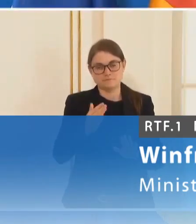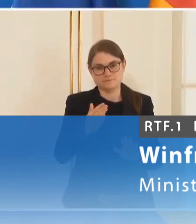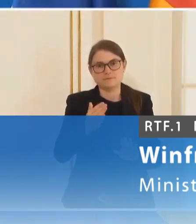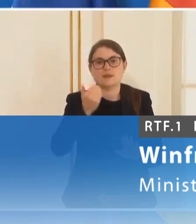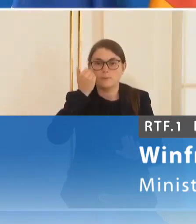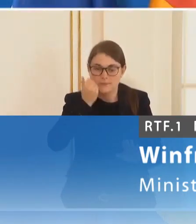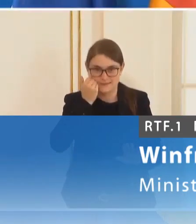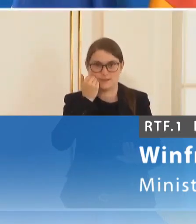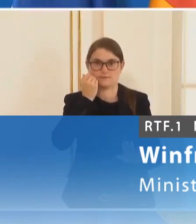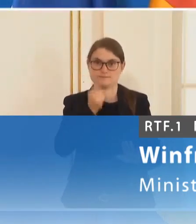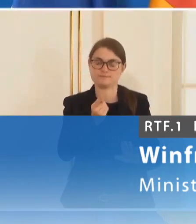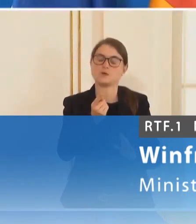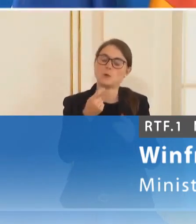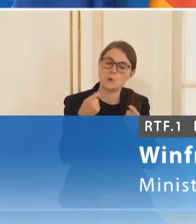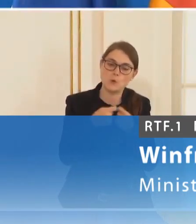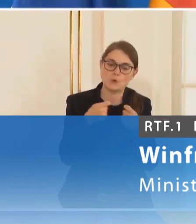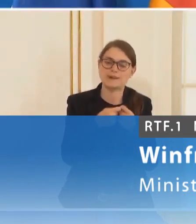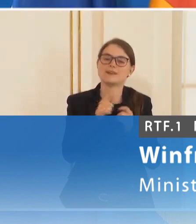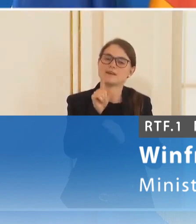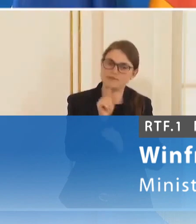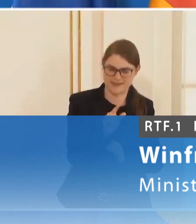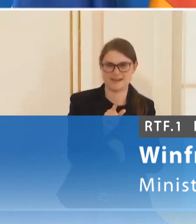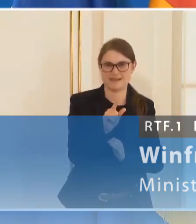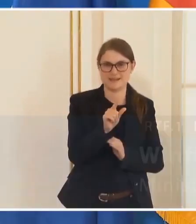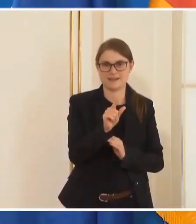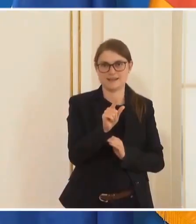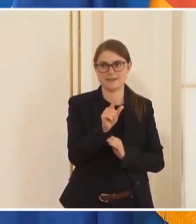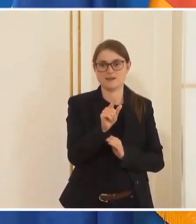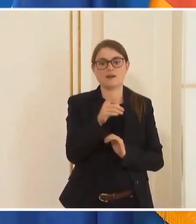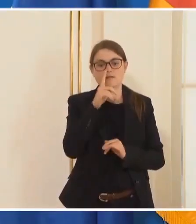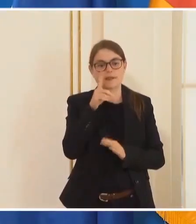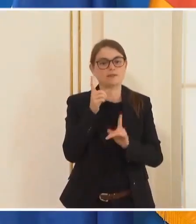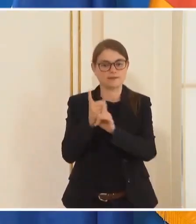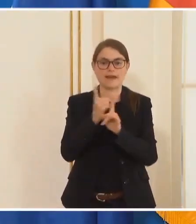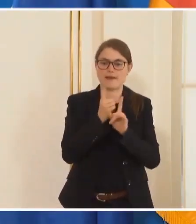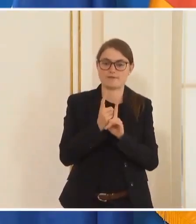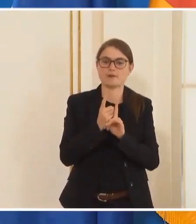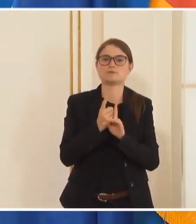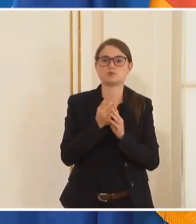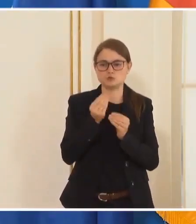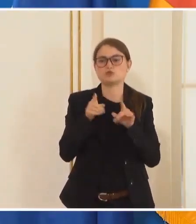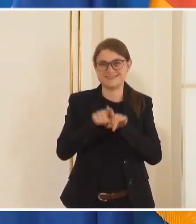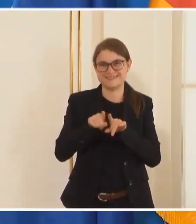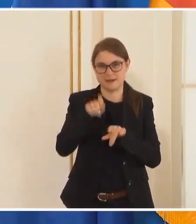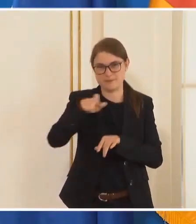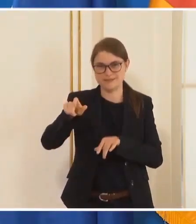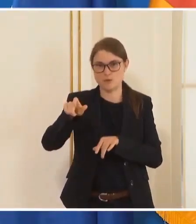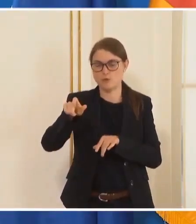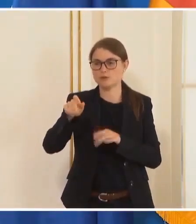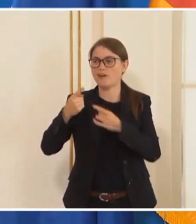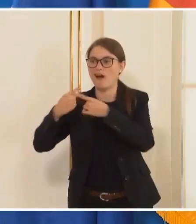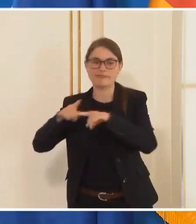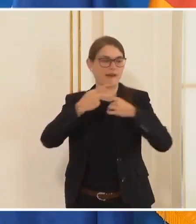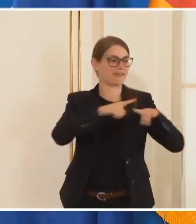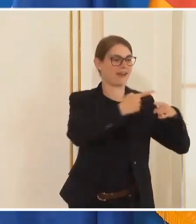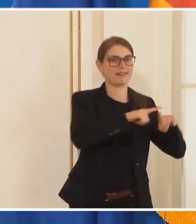Kontakte möglichst gering. Treffen Sie sich möglichst im selben Kreis von Menschen und treffen Sie